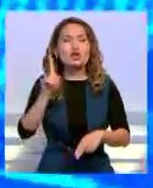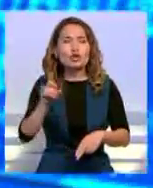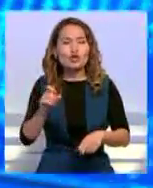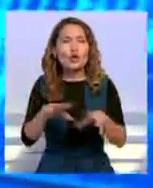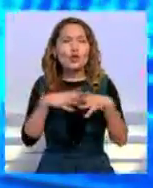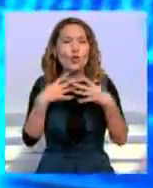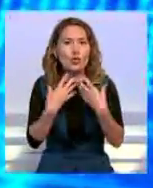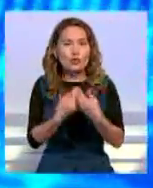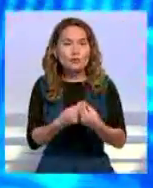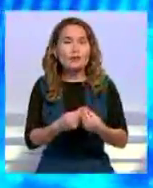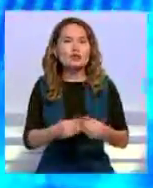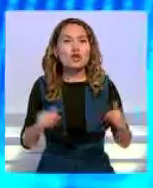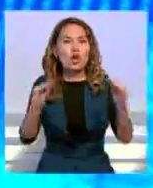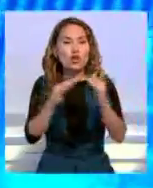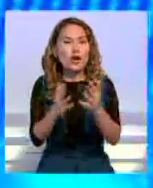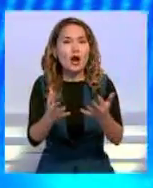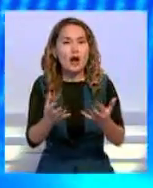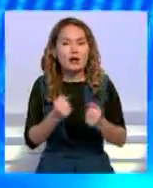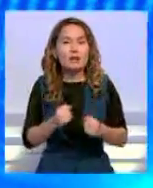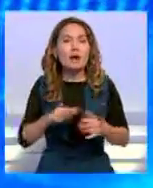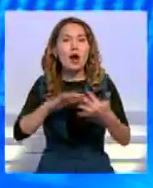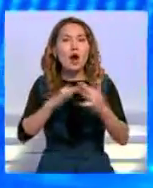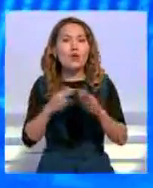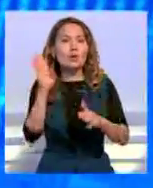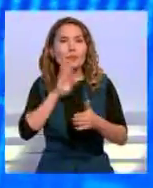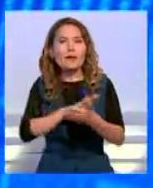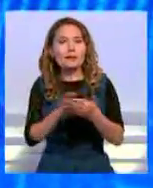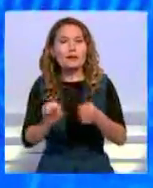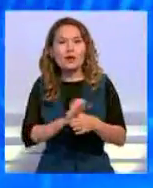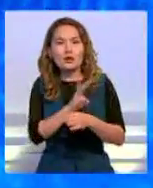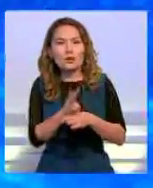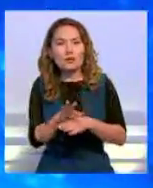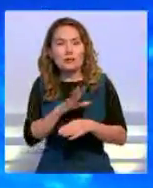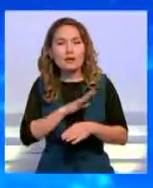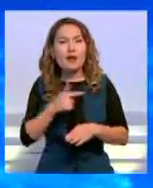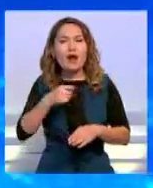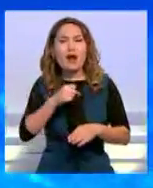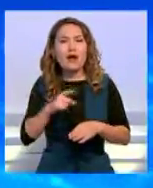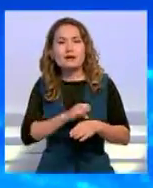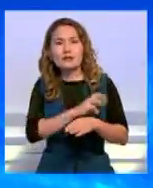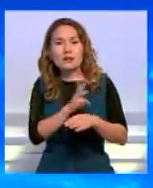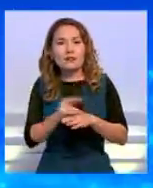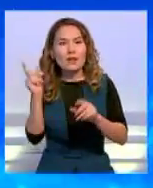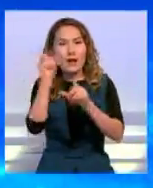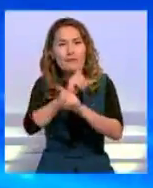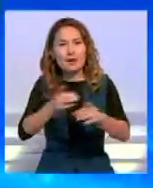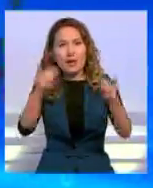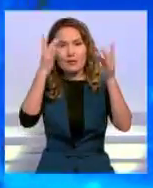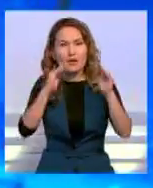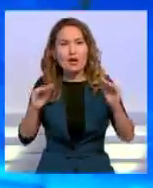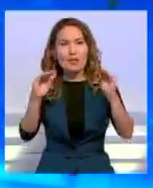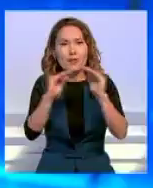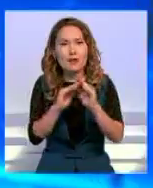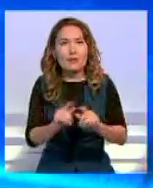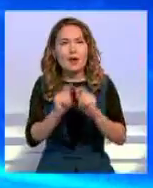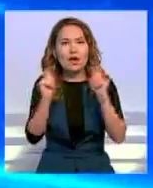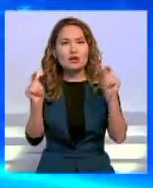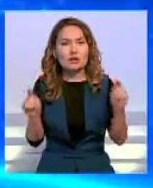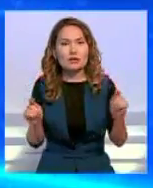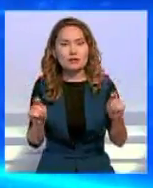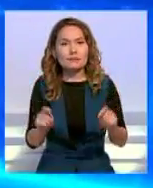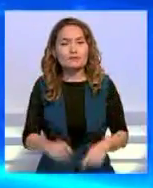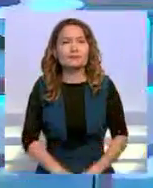ауылға ауызсу жетті. Ондаған елмекен көгілдір отын желісіне қосылды. Мектептер мен мәдениет үйлері пайдалануға берілді.